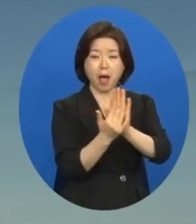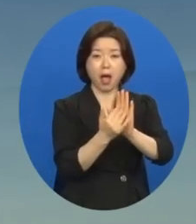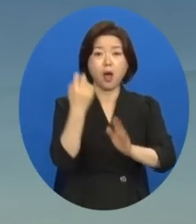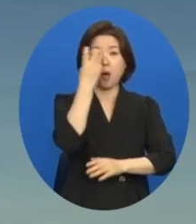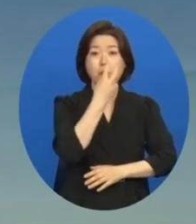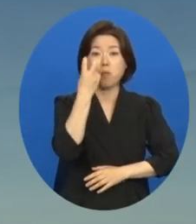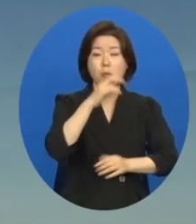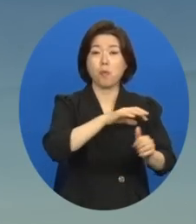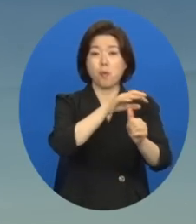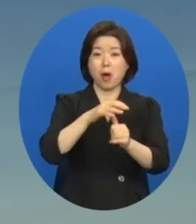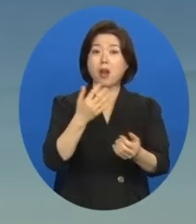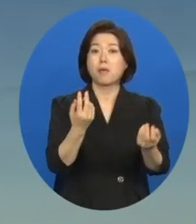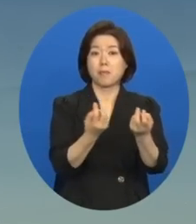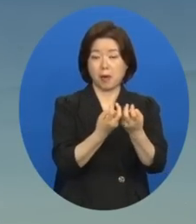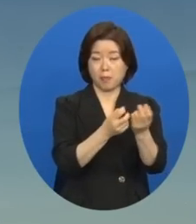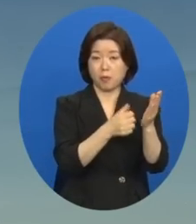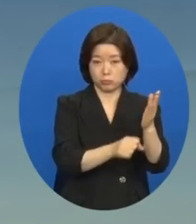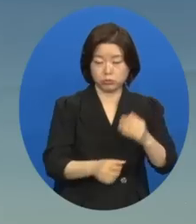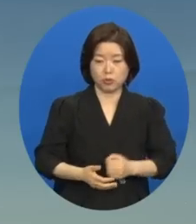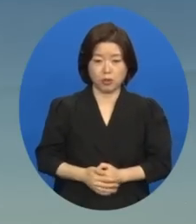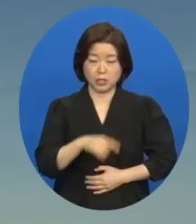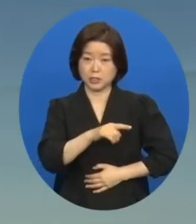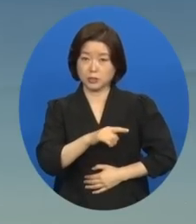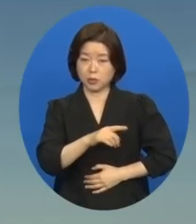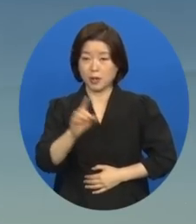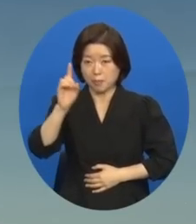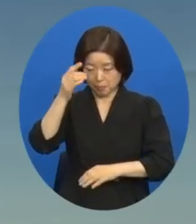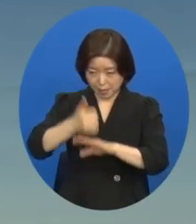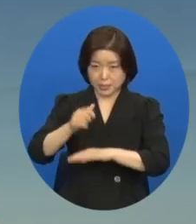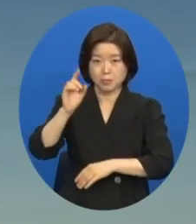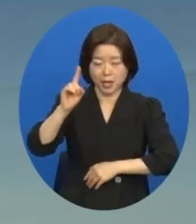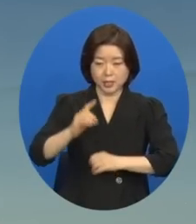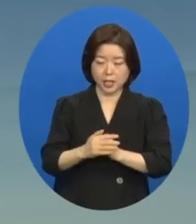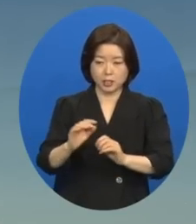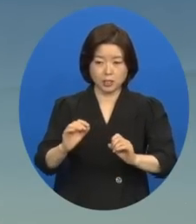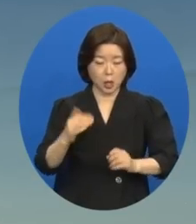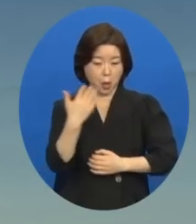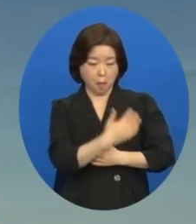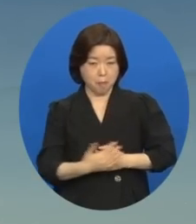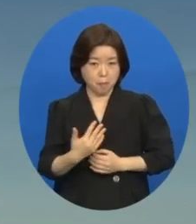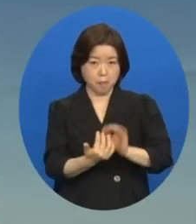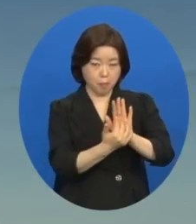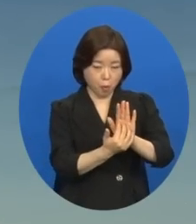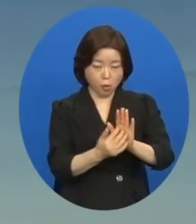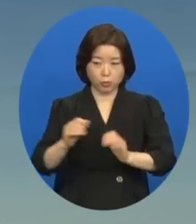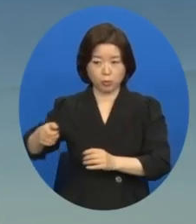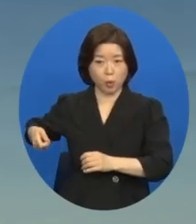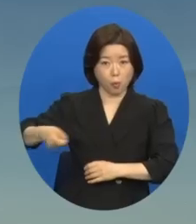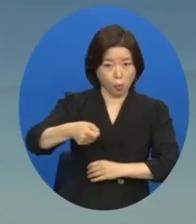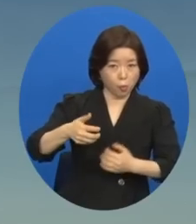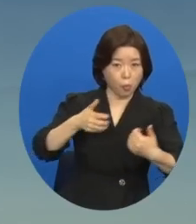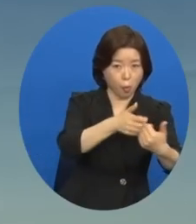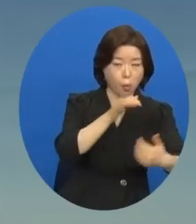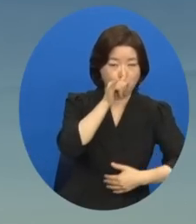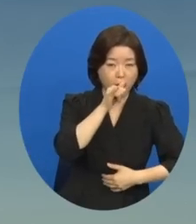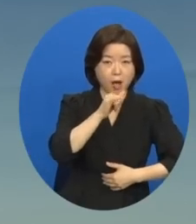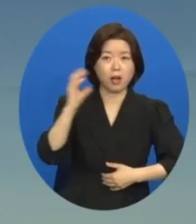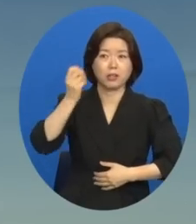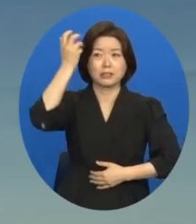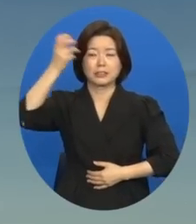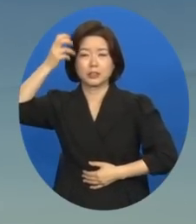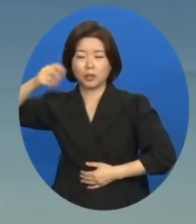한 가지는 방어구임과 동시에 공격용 무기인데, 그것이 바로 성령의